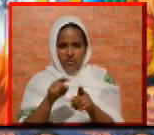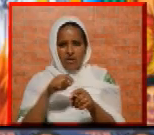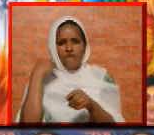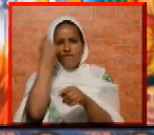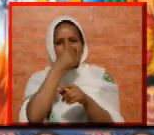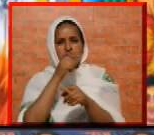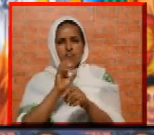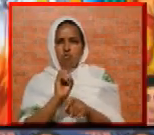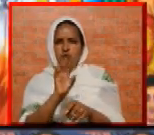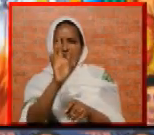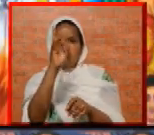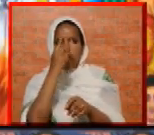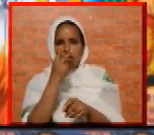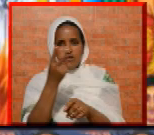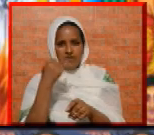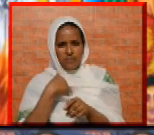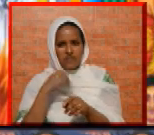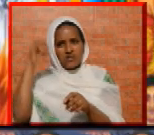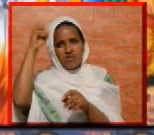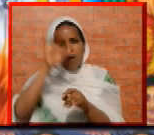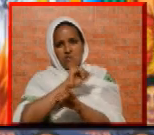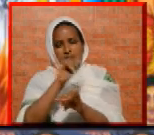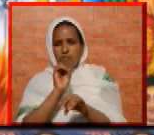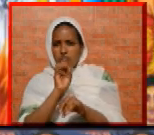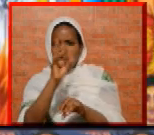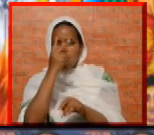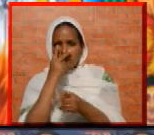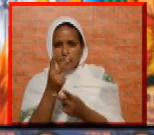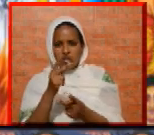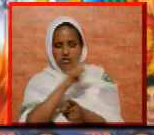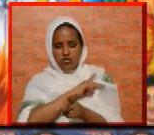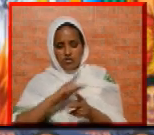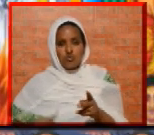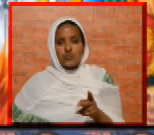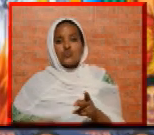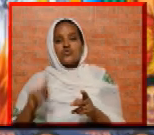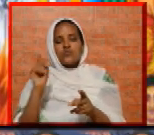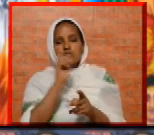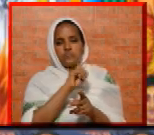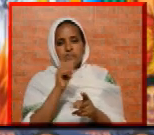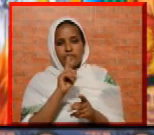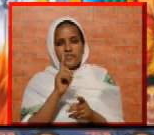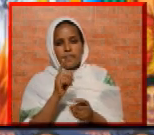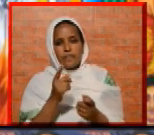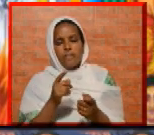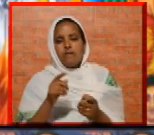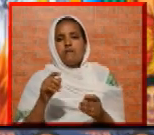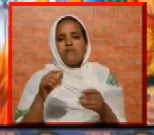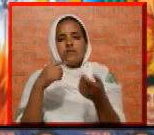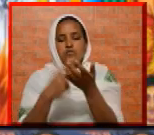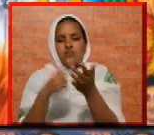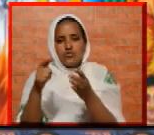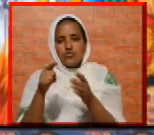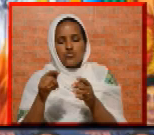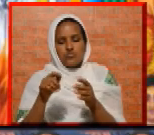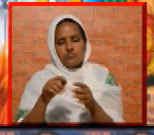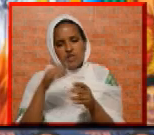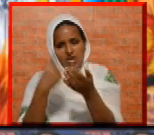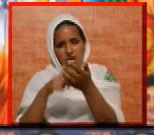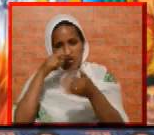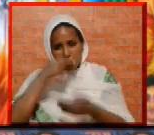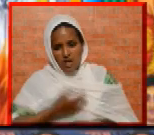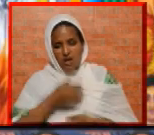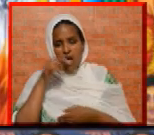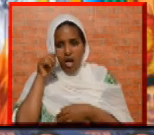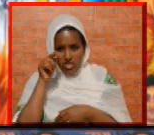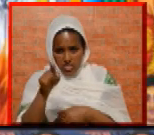እንደ ፀሐይ ያበራ ነበር ፊቱ እንደ ፀሐይ ሲያበራ የተመለከተው ንጉስ ለስክንድሮስ በሃከው ፍሱ